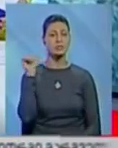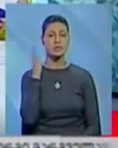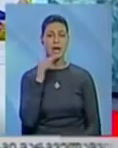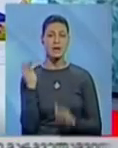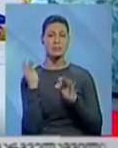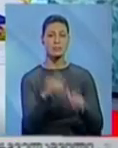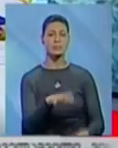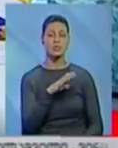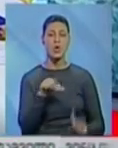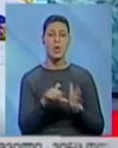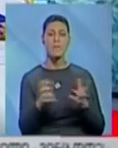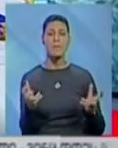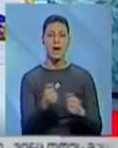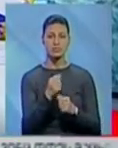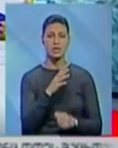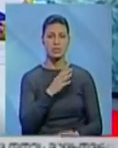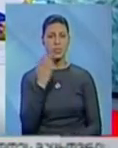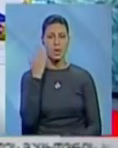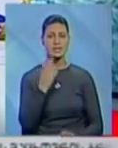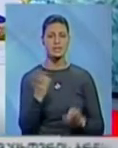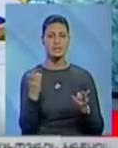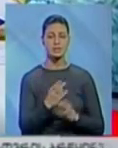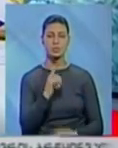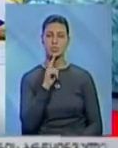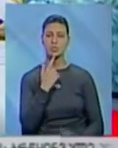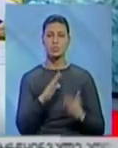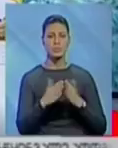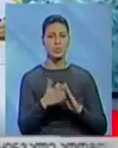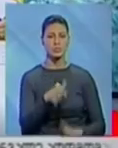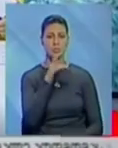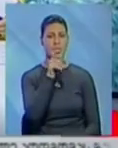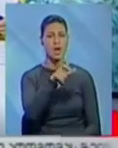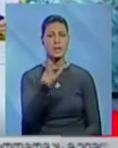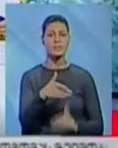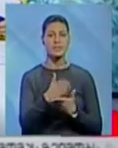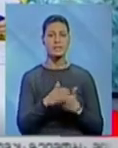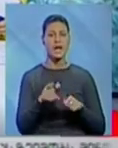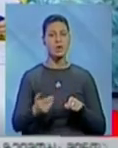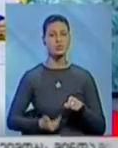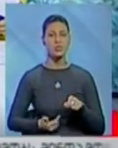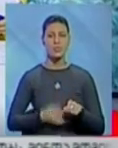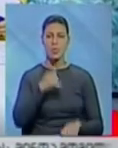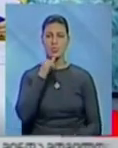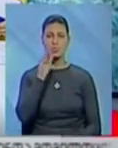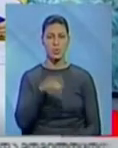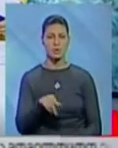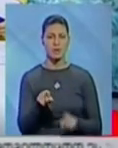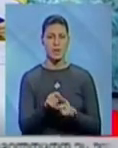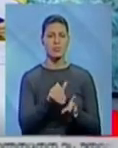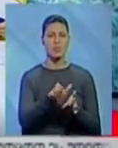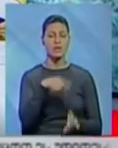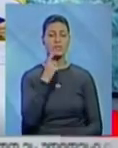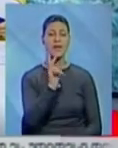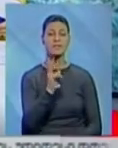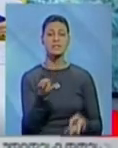წყლის გამო მაშველების დახმარებას გახდა საჭირო. რთული საცხოვრებელი პირობების გამო მოსახლეობის ნაწილმა აქ ცხოვრებაზე უარი უკვე თქვა. ისინი კი